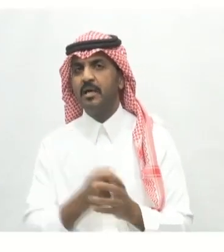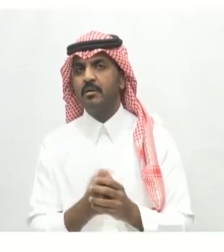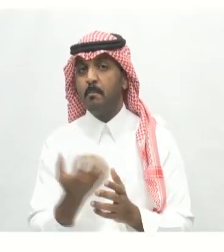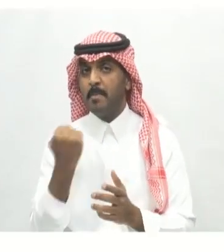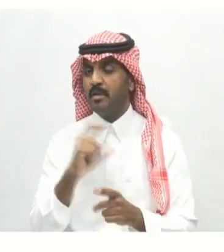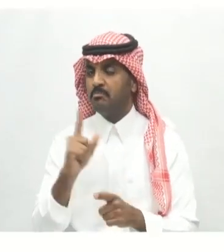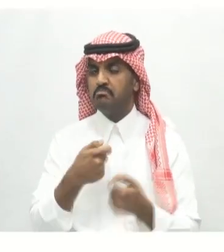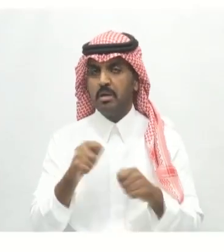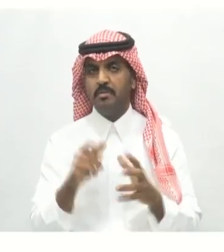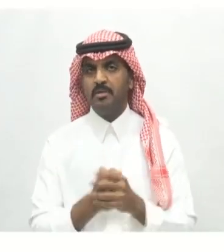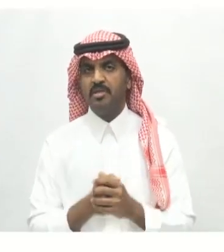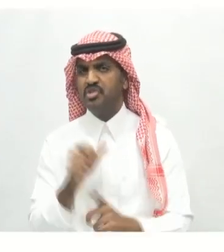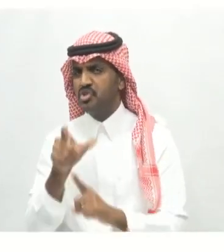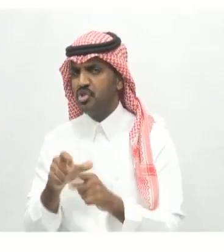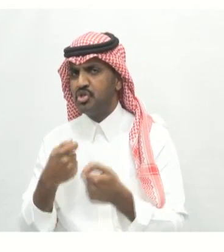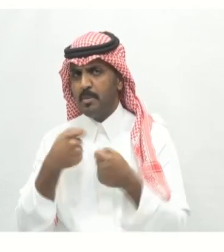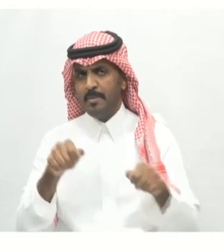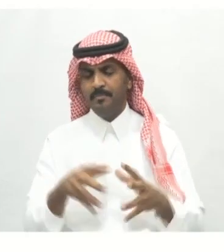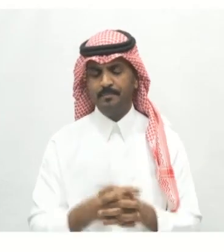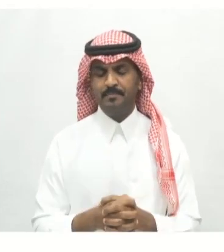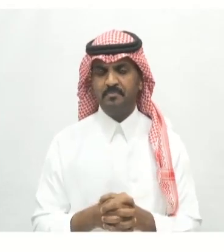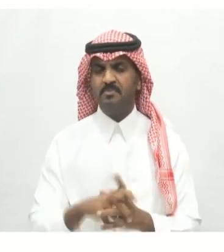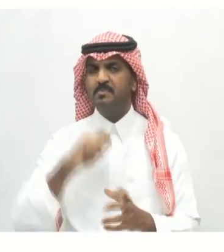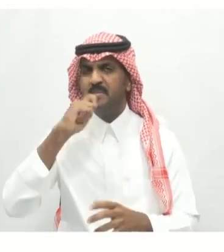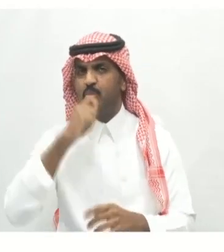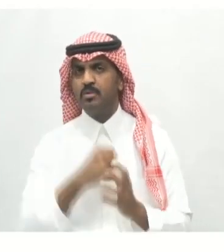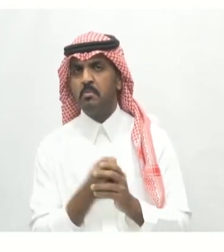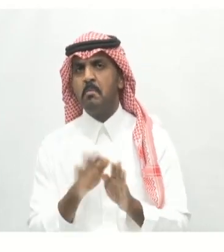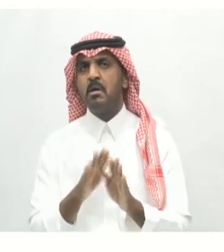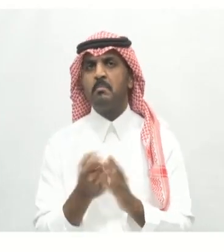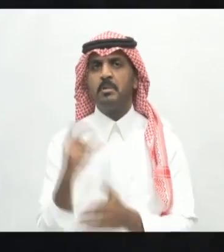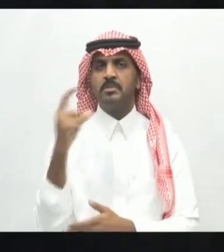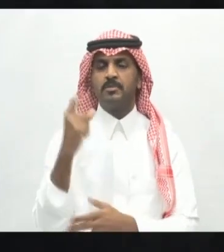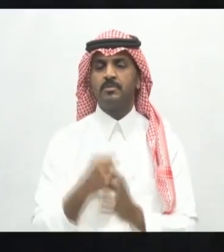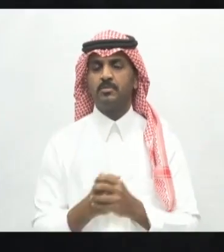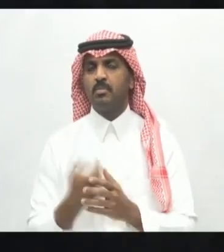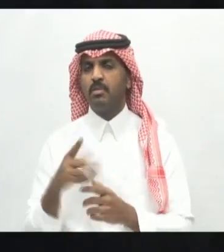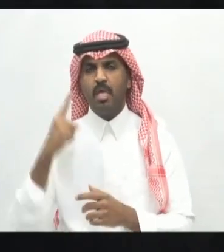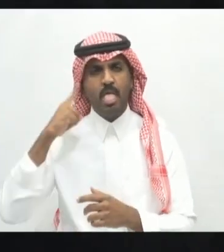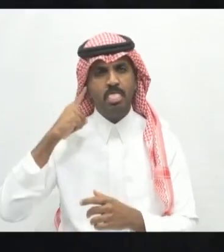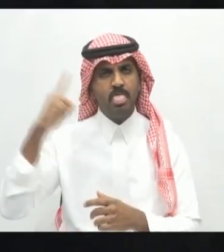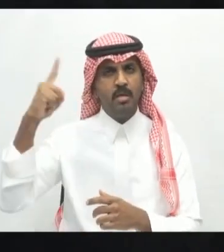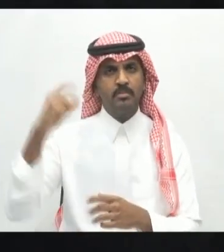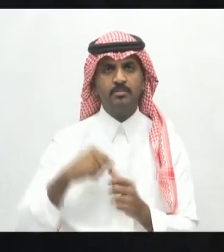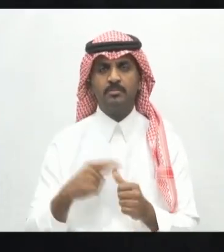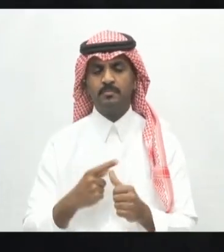للمبيع شخص يبيع مثلا مساويك عند بال المسجد وقد اذن